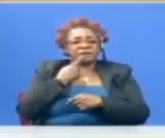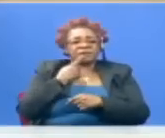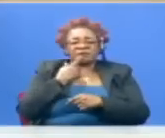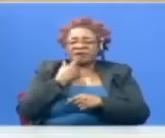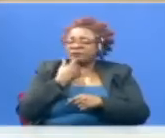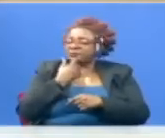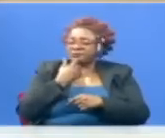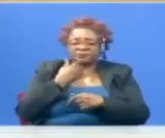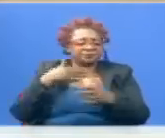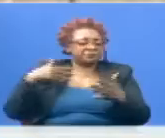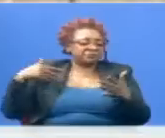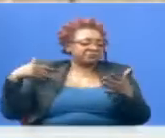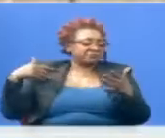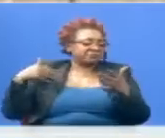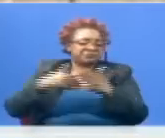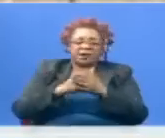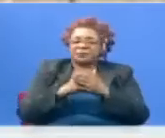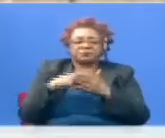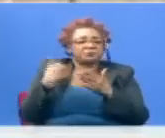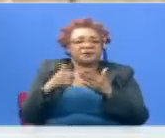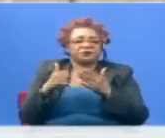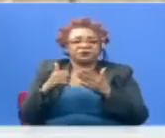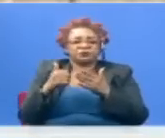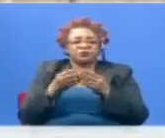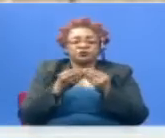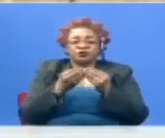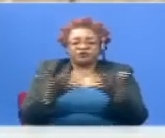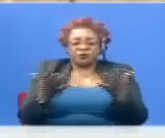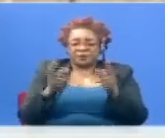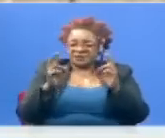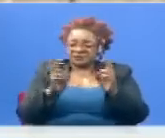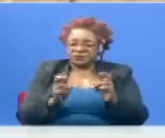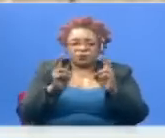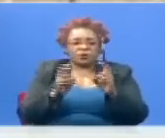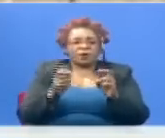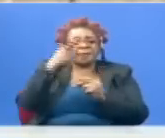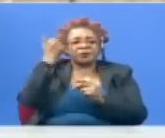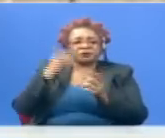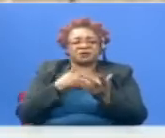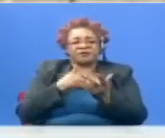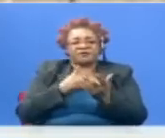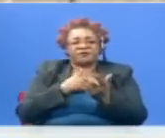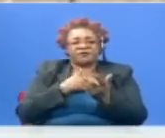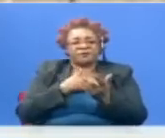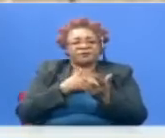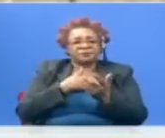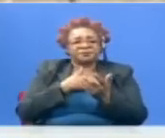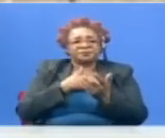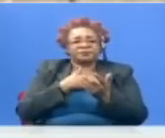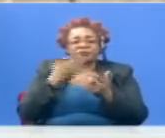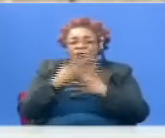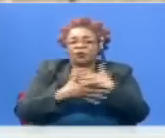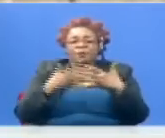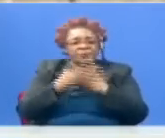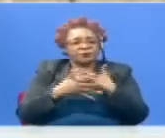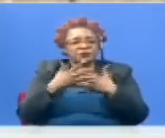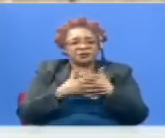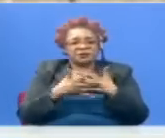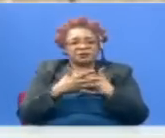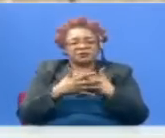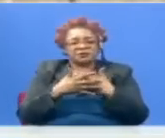mbali na ufanisi. The software, I've downloaded it for now because I don't have a computer to actually do